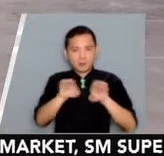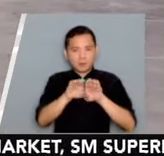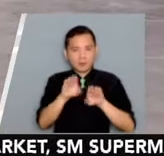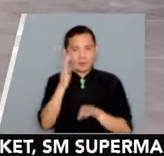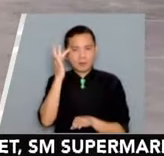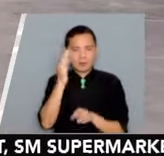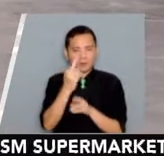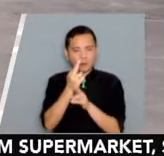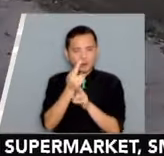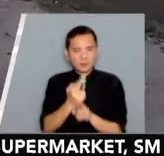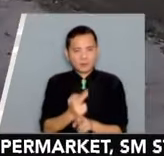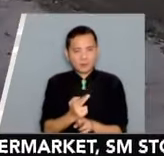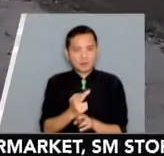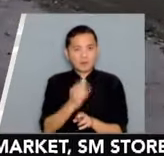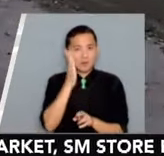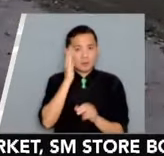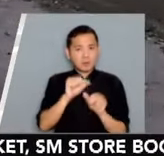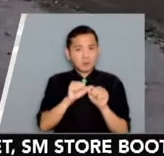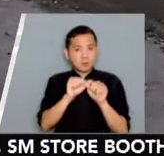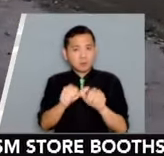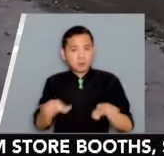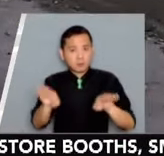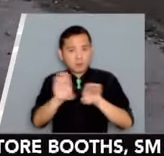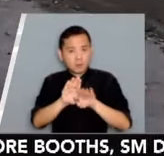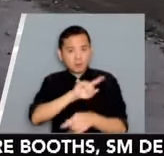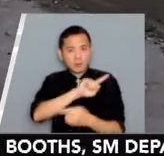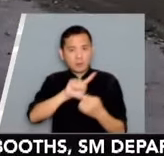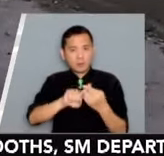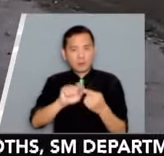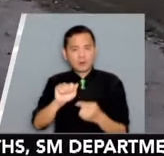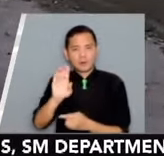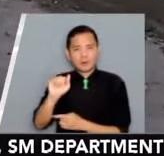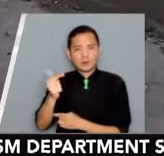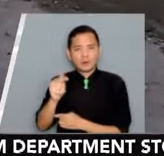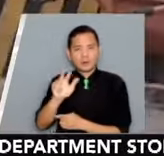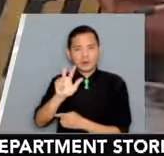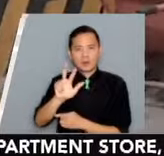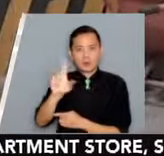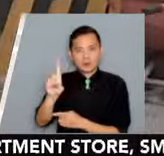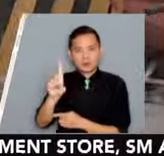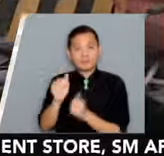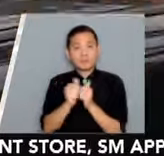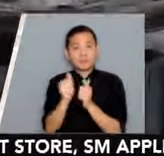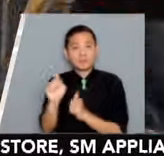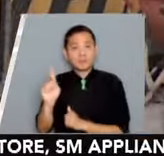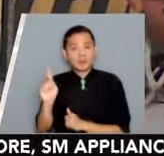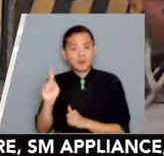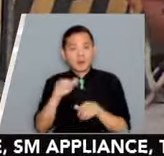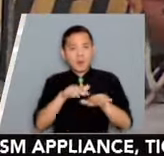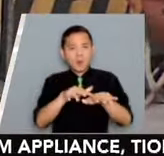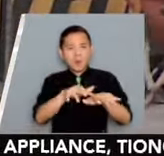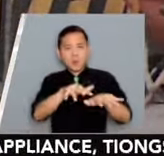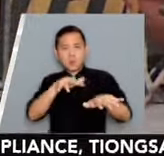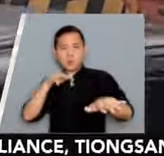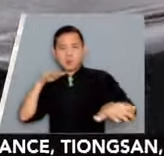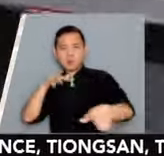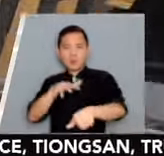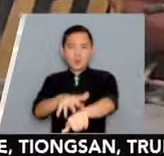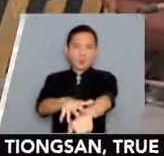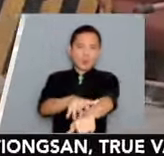yan hanggang August 31. Asahan po pagbagal ang dali ng trapiko sa eastbound at westbound lanes.